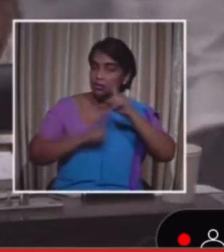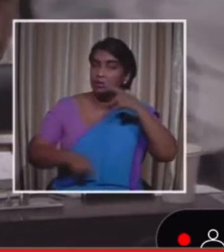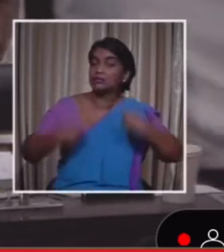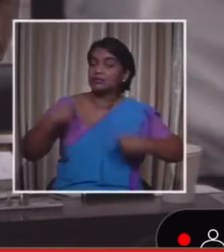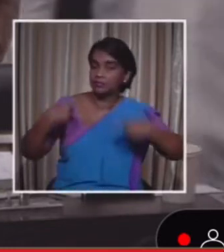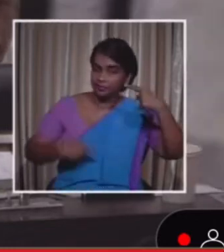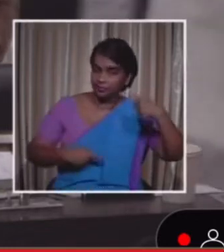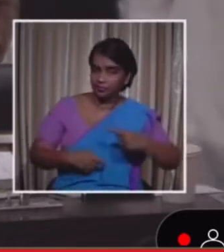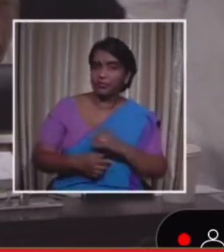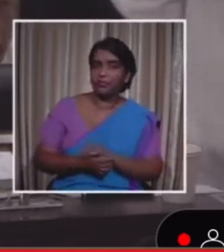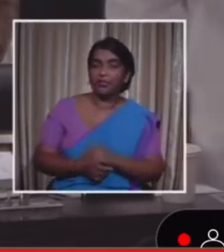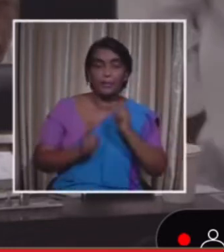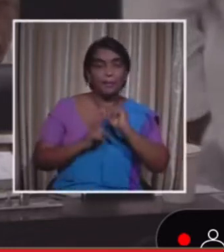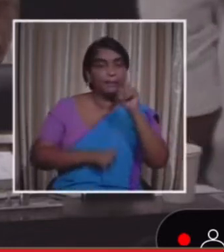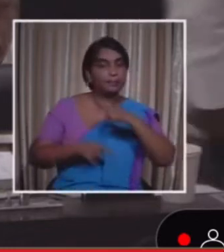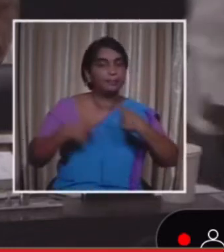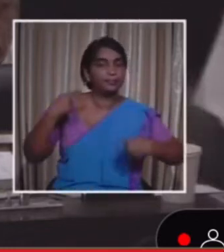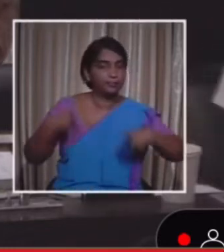කළා.